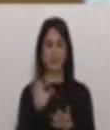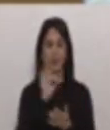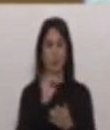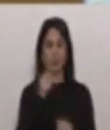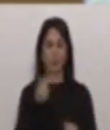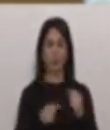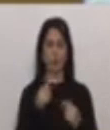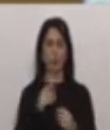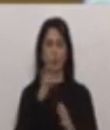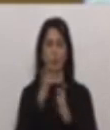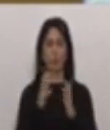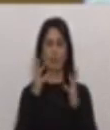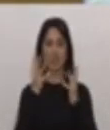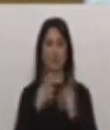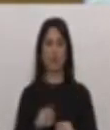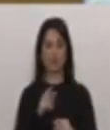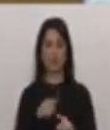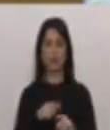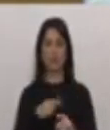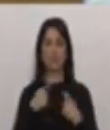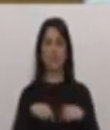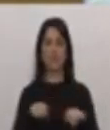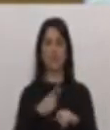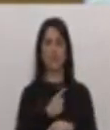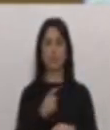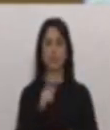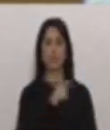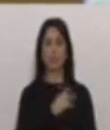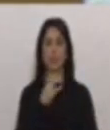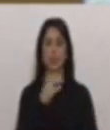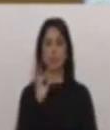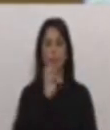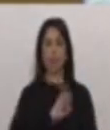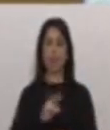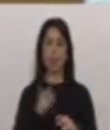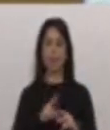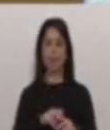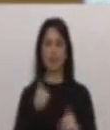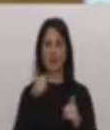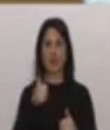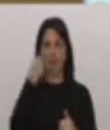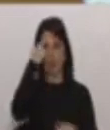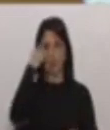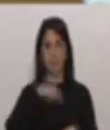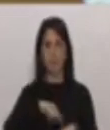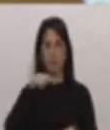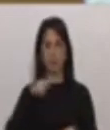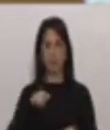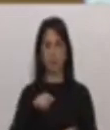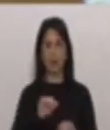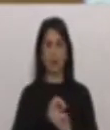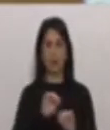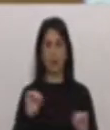ბრძოლის საერთაშორისო დღე ჩვენი საზოგადოების თითოეულმა წევრმა უნდა გამოიყენოს იმისთვის, რომ კარგად გააცნობიეროს. არ